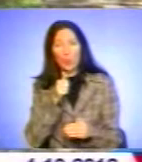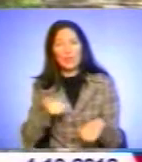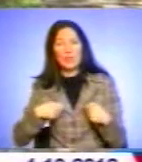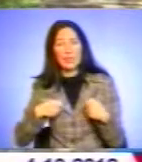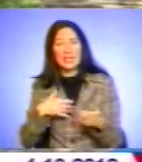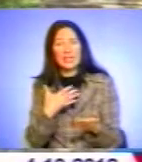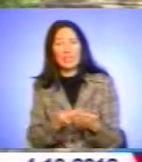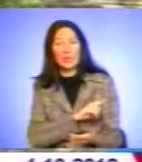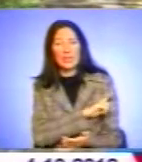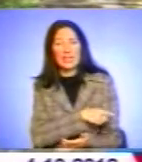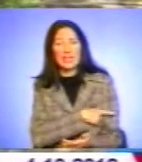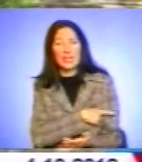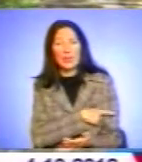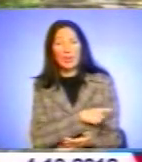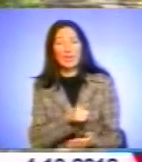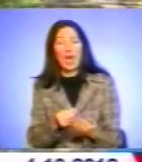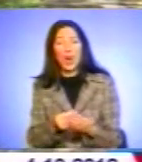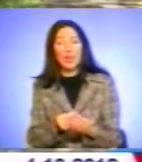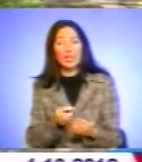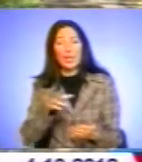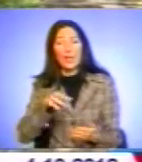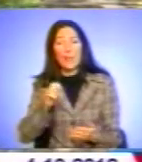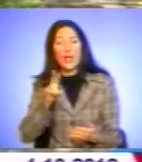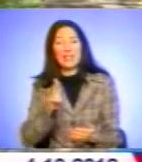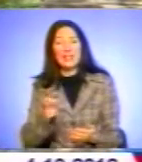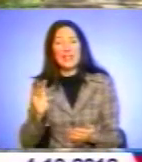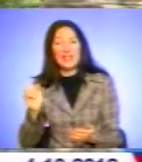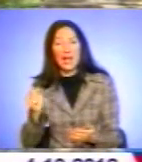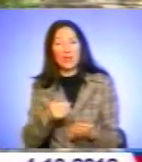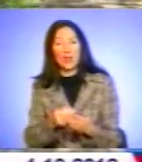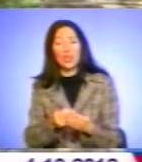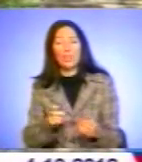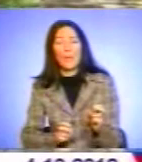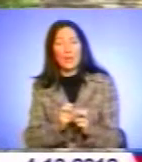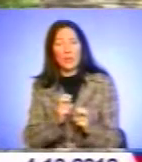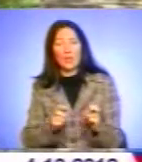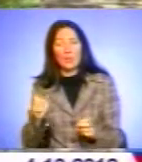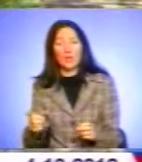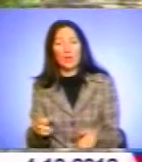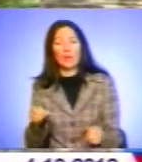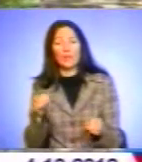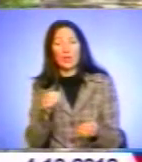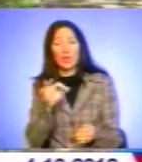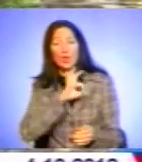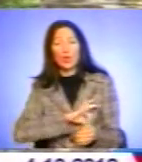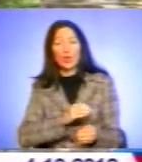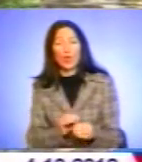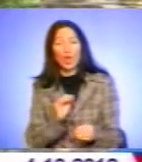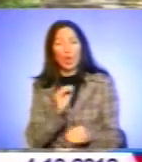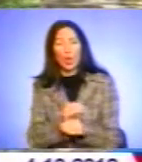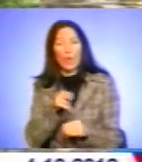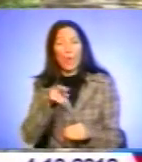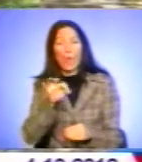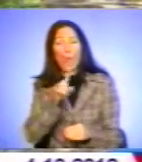старається своїми силами за кошти меценатів, за кошти підприємців встановлювати додатково, використовувати пазобюджетні